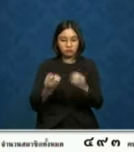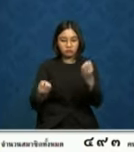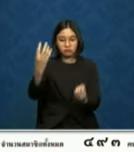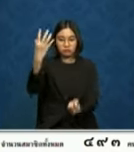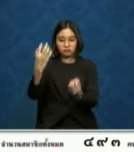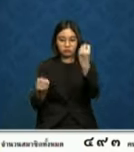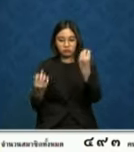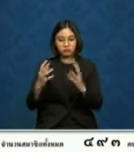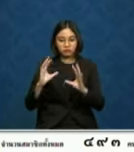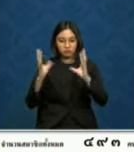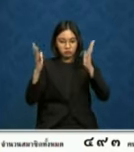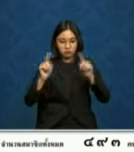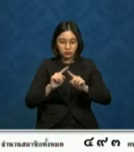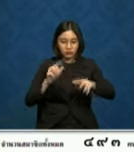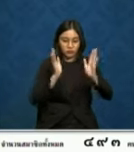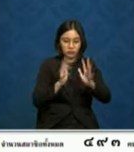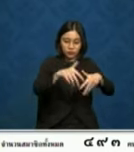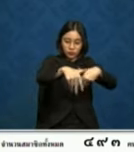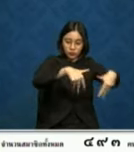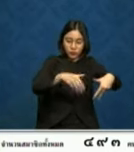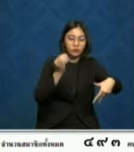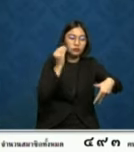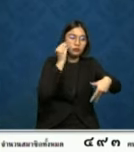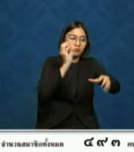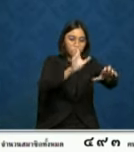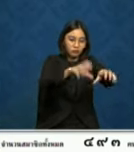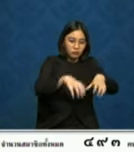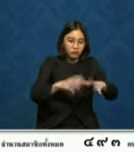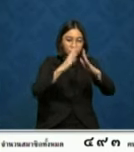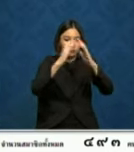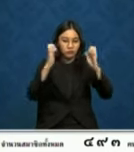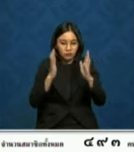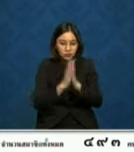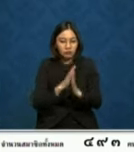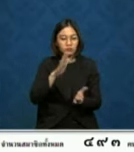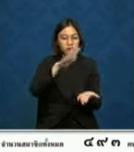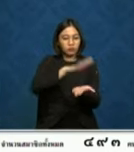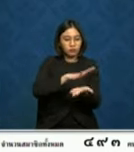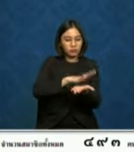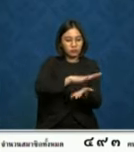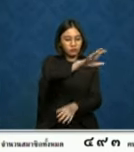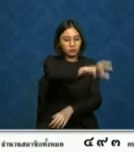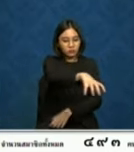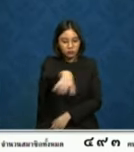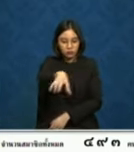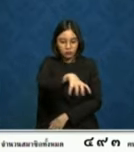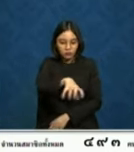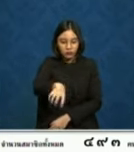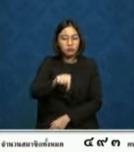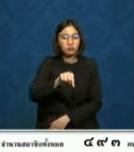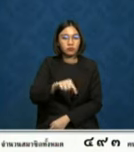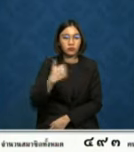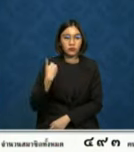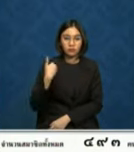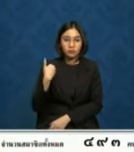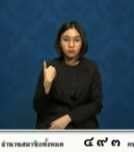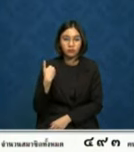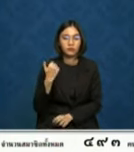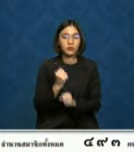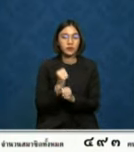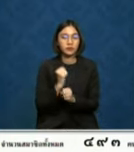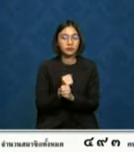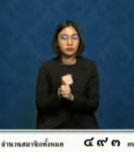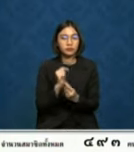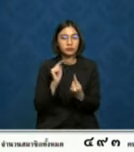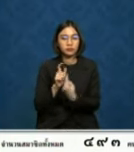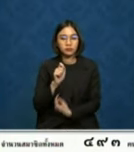ประธานมันคือชุมชนมันคือบ้านของคนมันคือวัดมันคือโรงเรียนมันคืออนามัยคือที่ทำการองค์